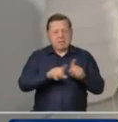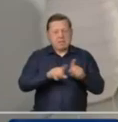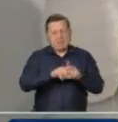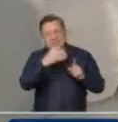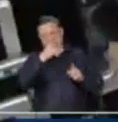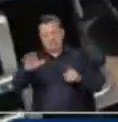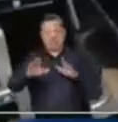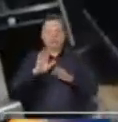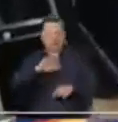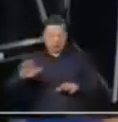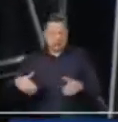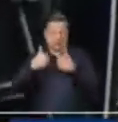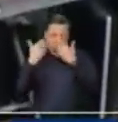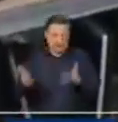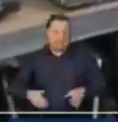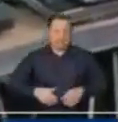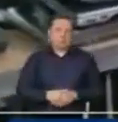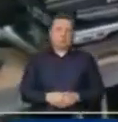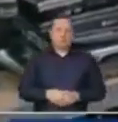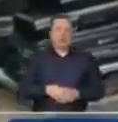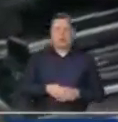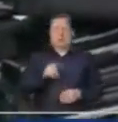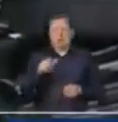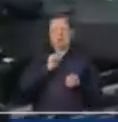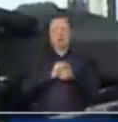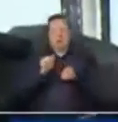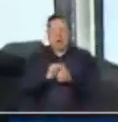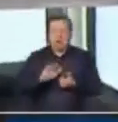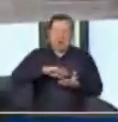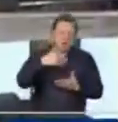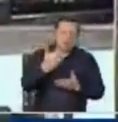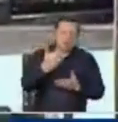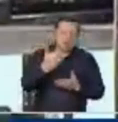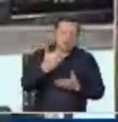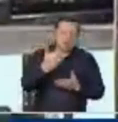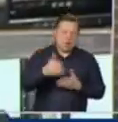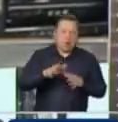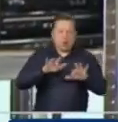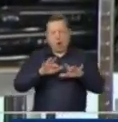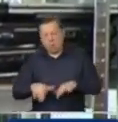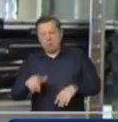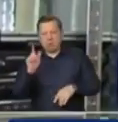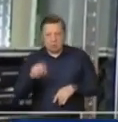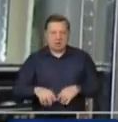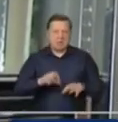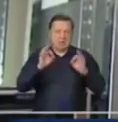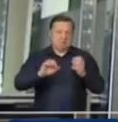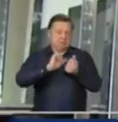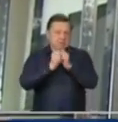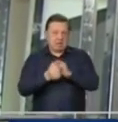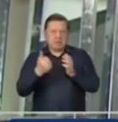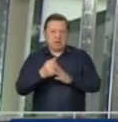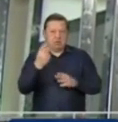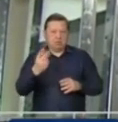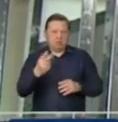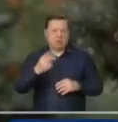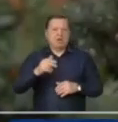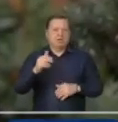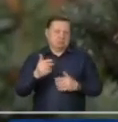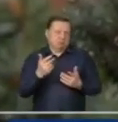Zużyte czy uszkodzone laptopy i komputery stacjonarne dostają drugie życie i służą uczniom w nauce